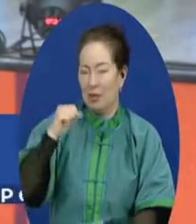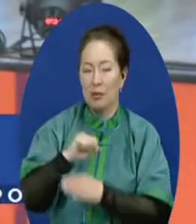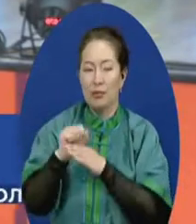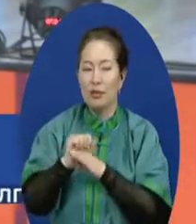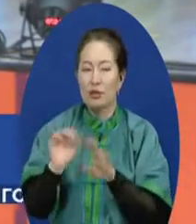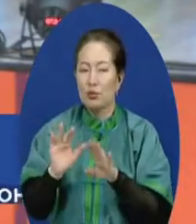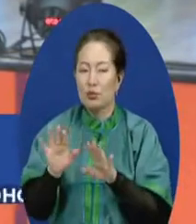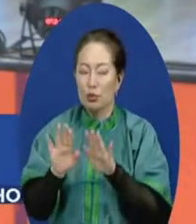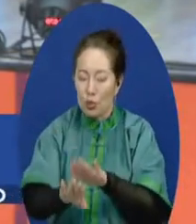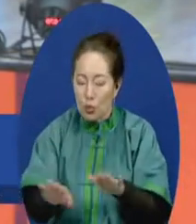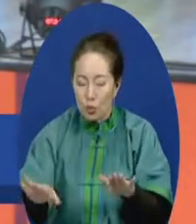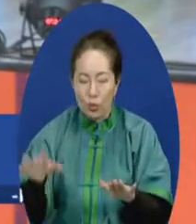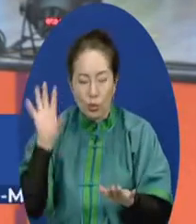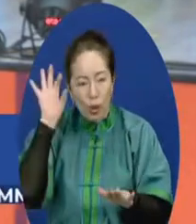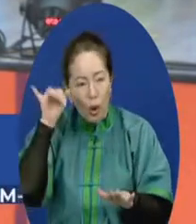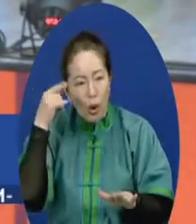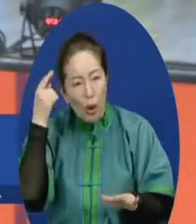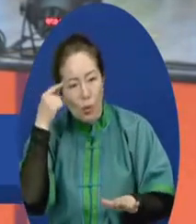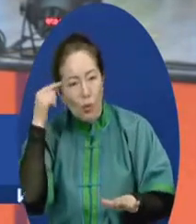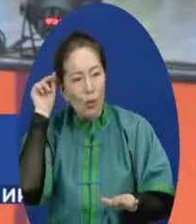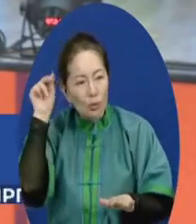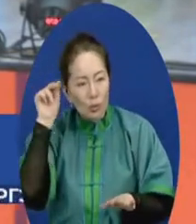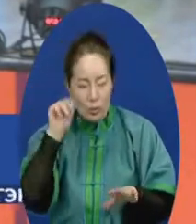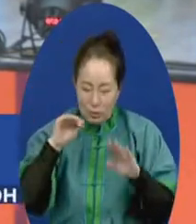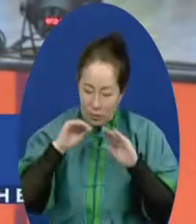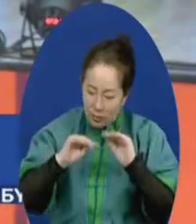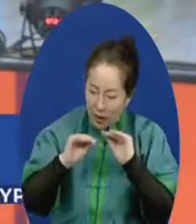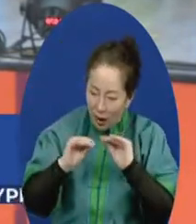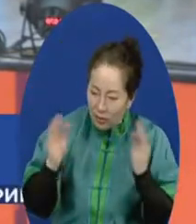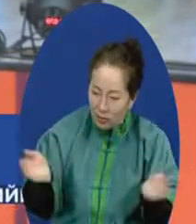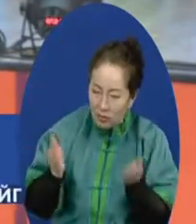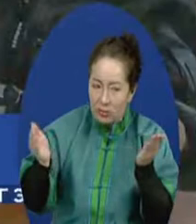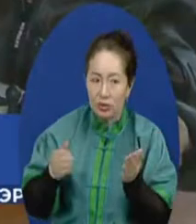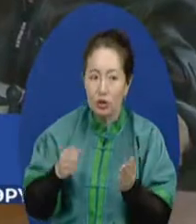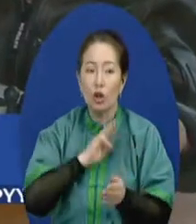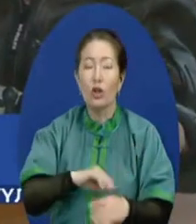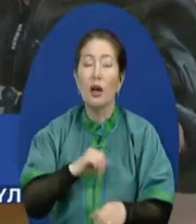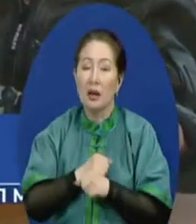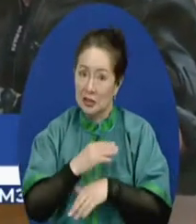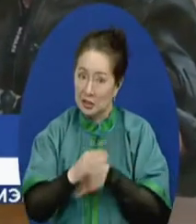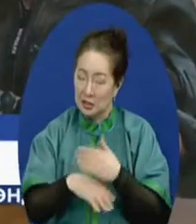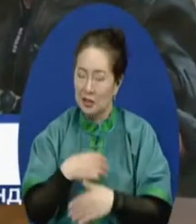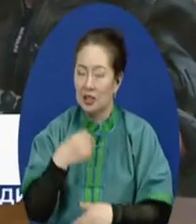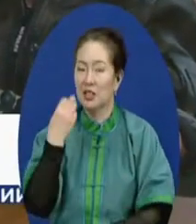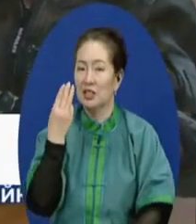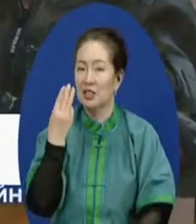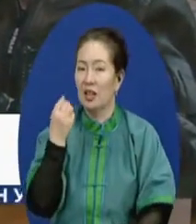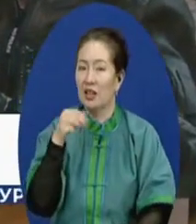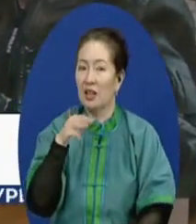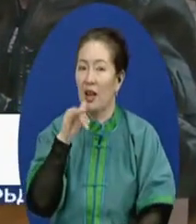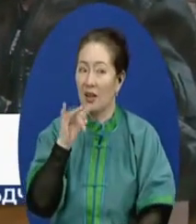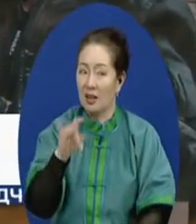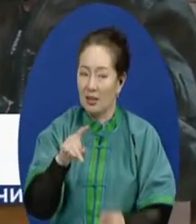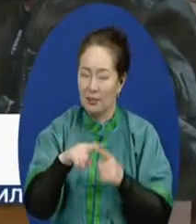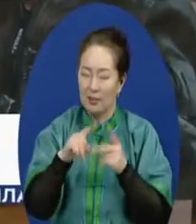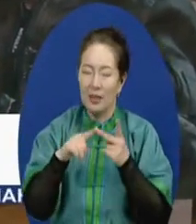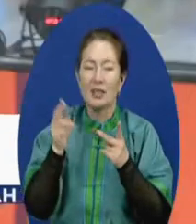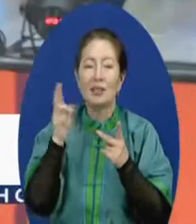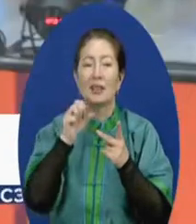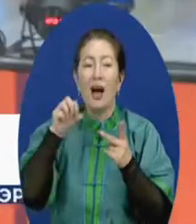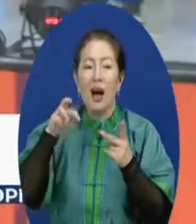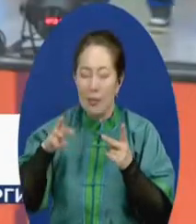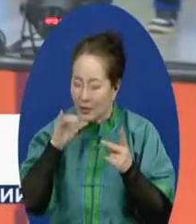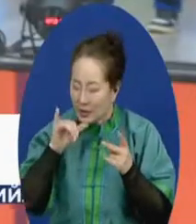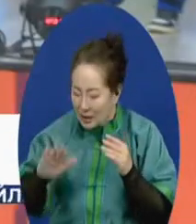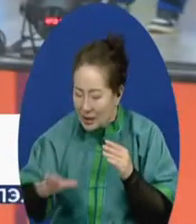одоо оюун ухааны спортоор хичээллүүлж оюун ухааныг хөгжүүлэхийн тулд ингэж ажилладаг. Энэ шатар даамыг одоо бага наснаасаа